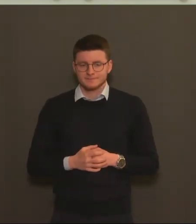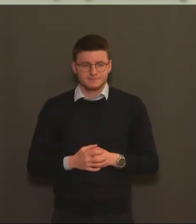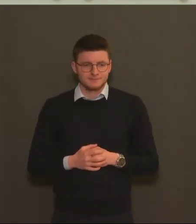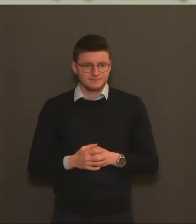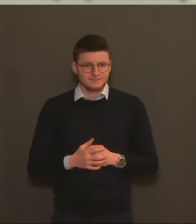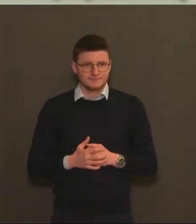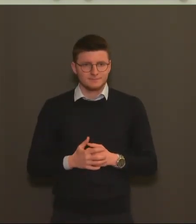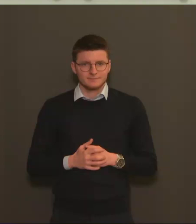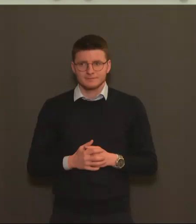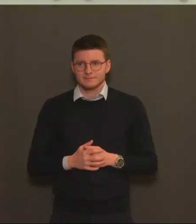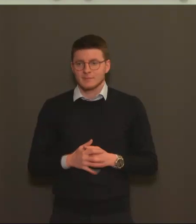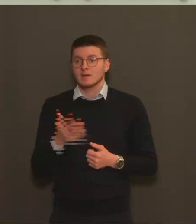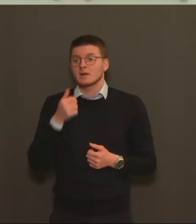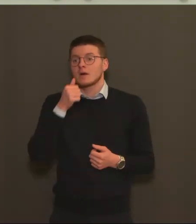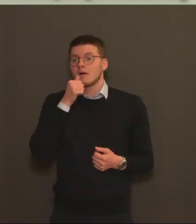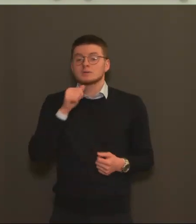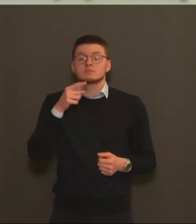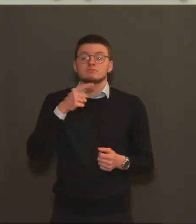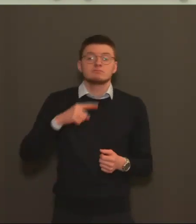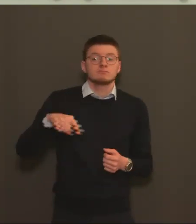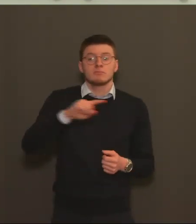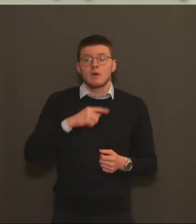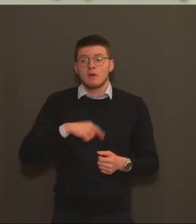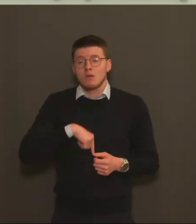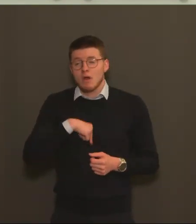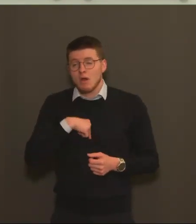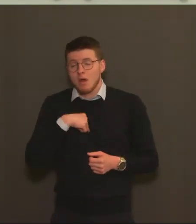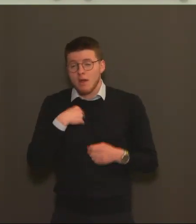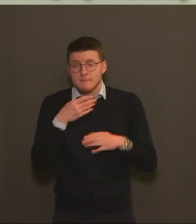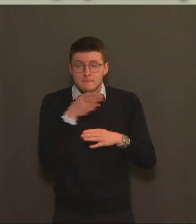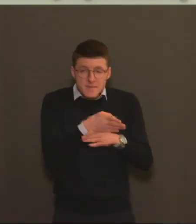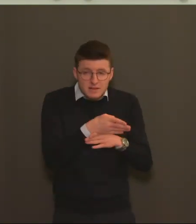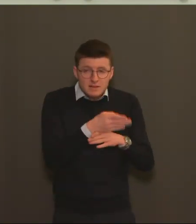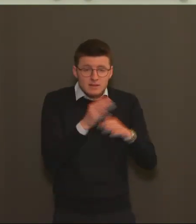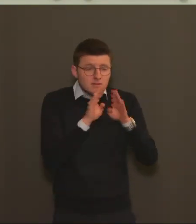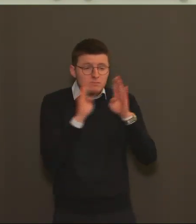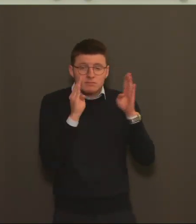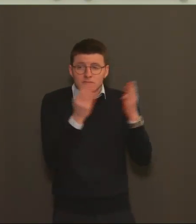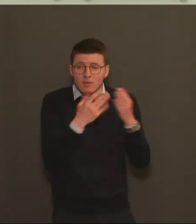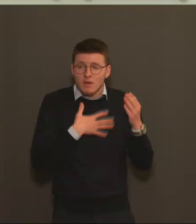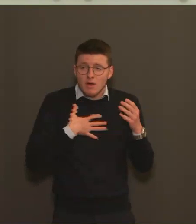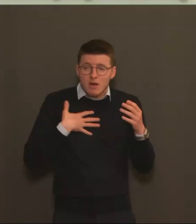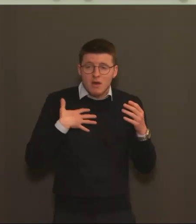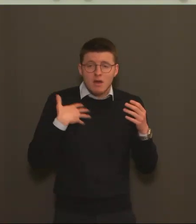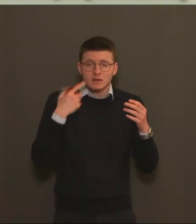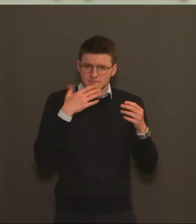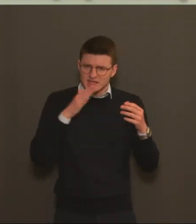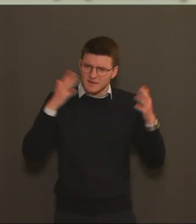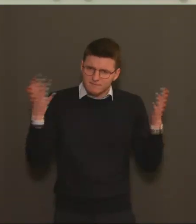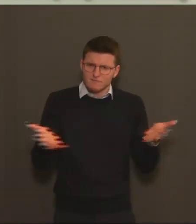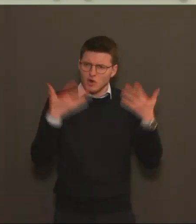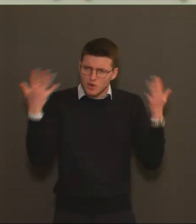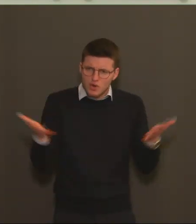Wanneer we lang in een slecht verluchte ruimte verblijven, kunnen kleine druppels ook besmettelijk worden over